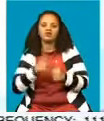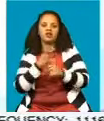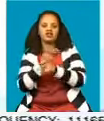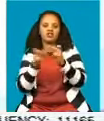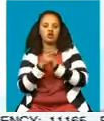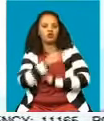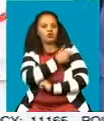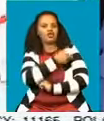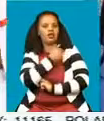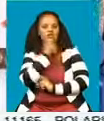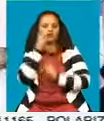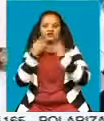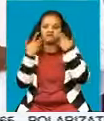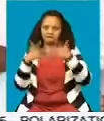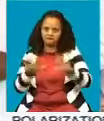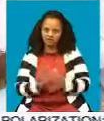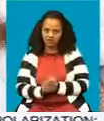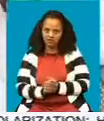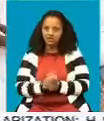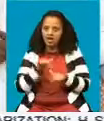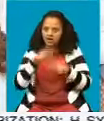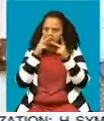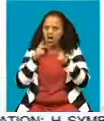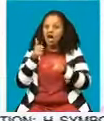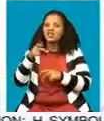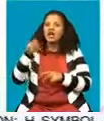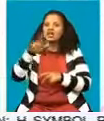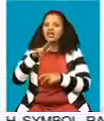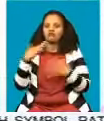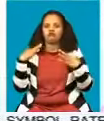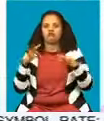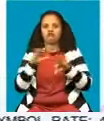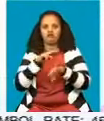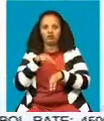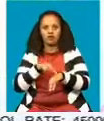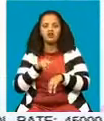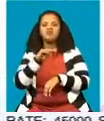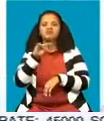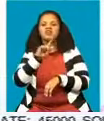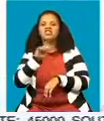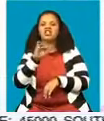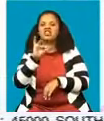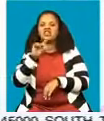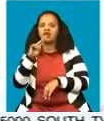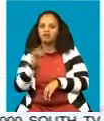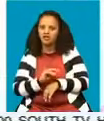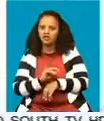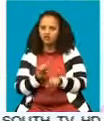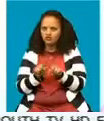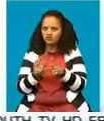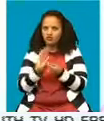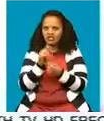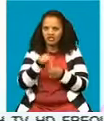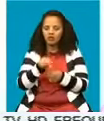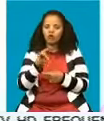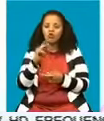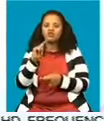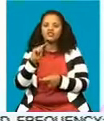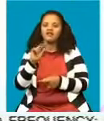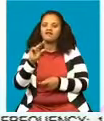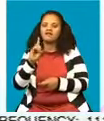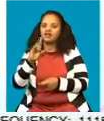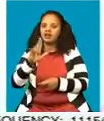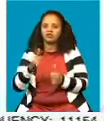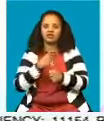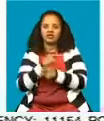ሆስፒታል ጎብኝተናል። ዛሬ ባየናቸው በአዳሬ ጤና ጣቢያም በሚሊኒየም ጤና ጣቢያም እንደዚሁም ለየት ባለ ሁኔታ ደግሞ በዚህ በሞቲ ተፈራ